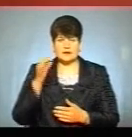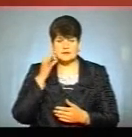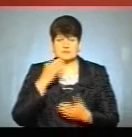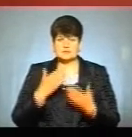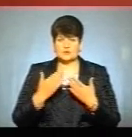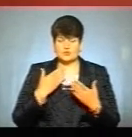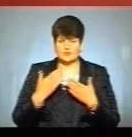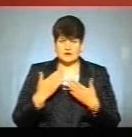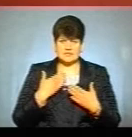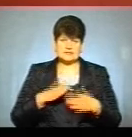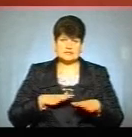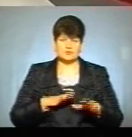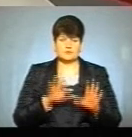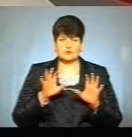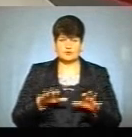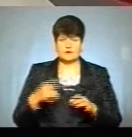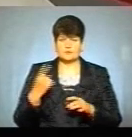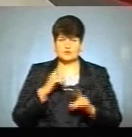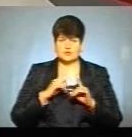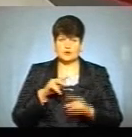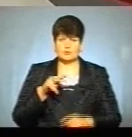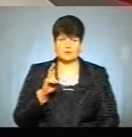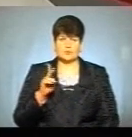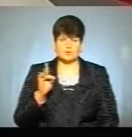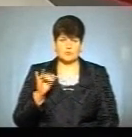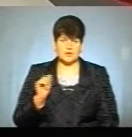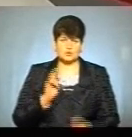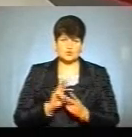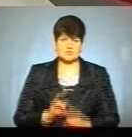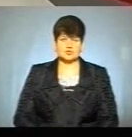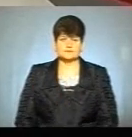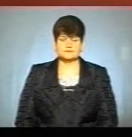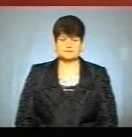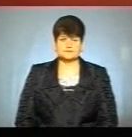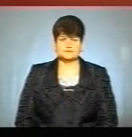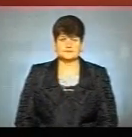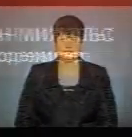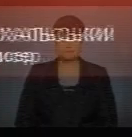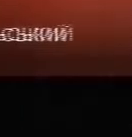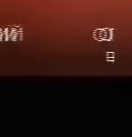спілкувалися із заступником голови обласної ради Любомиром Крупою. До зустрічі. До побачення.